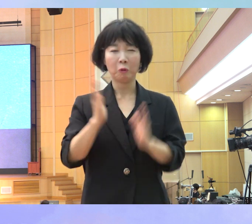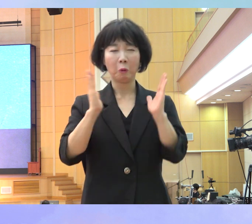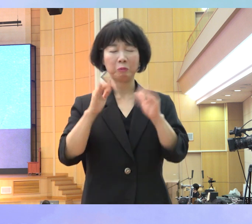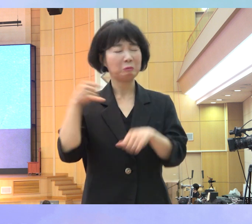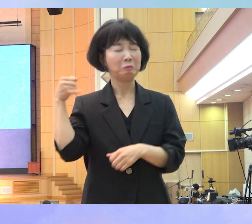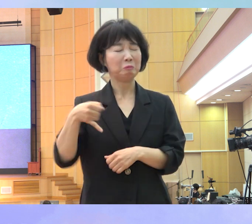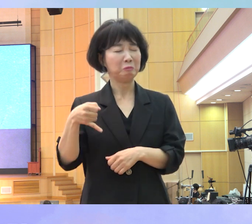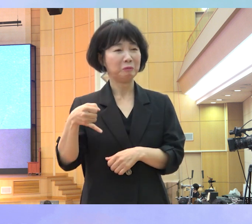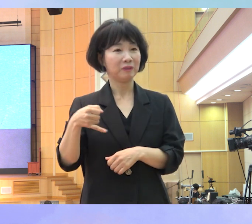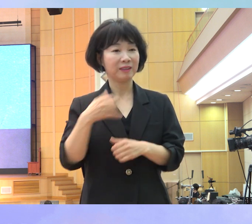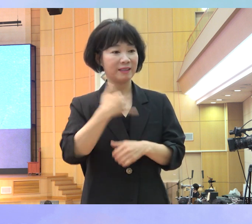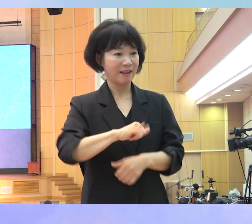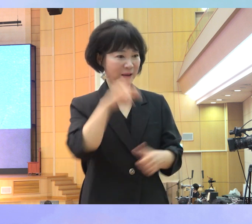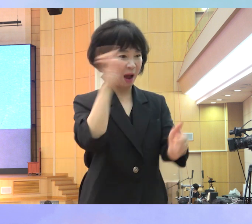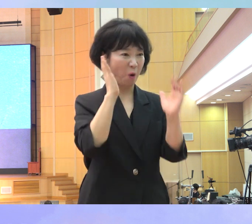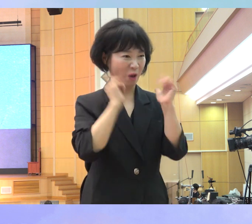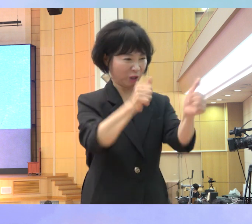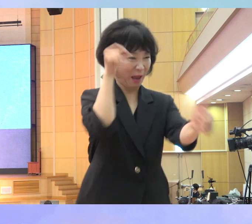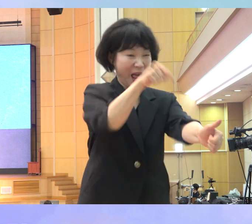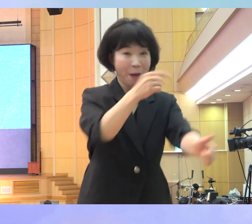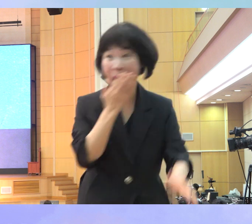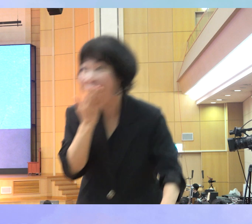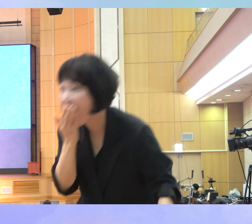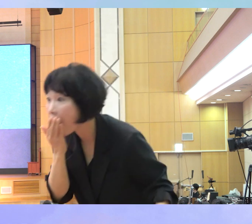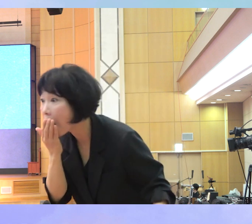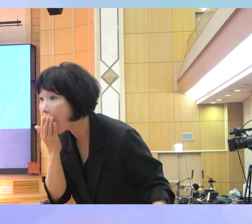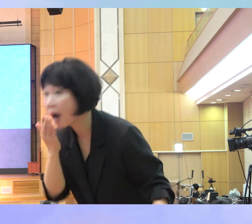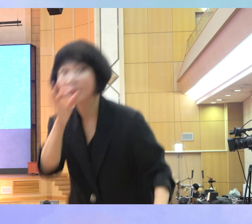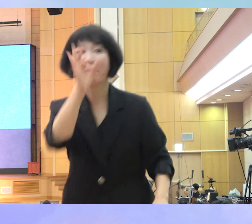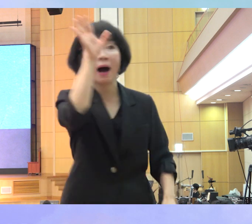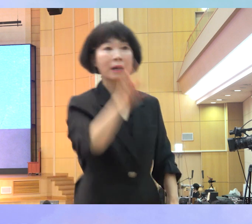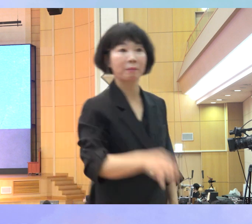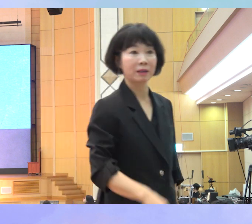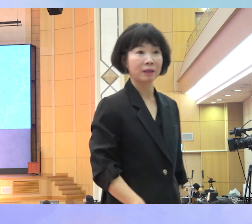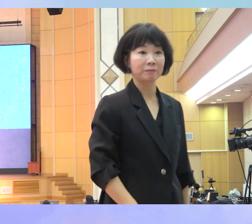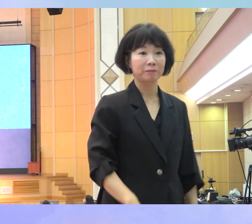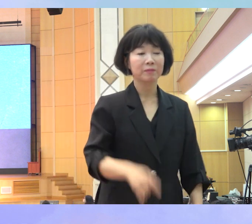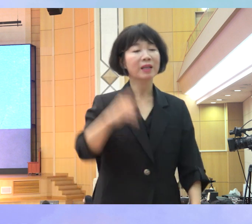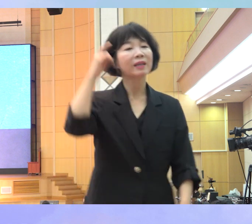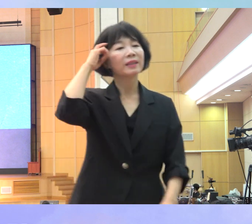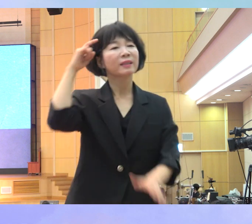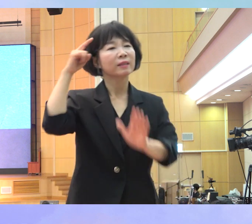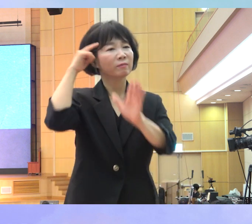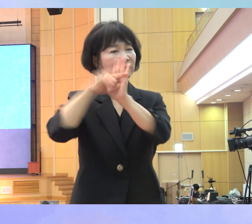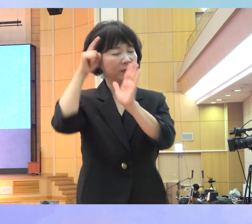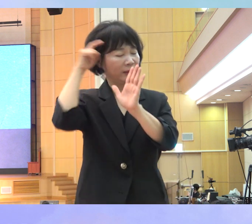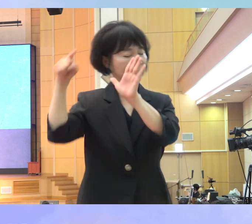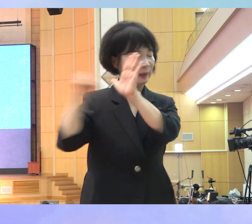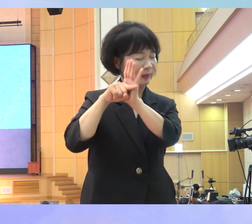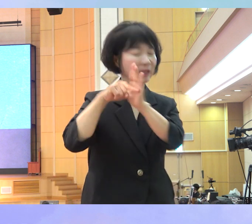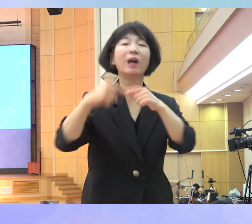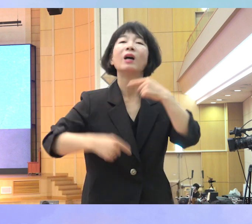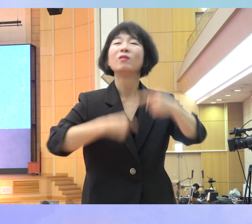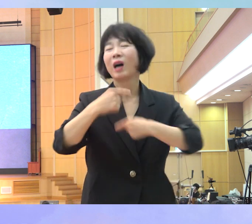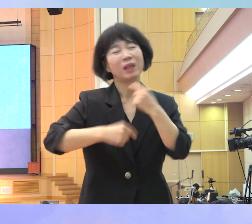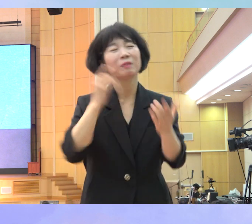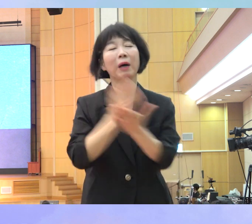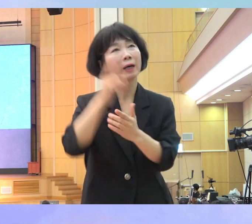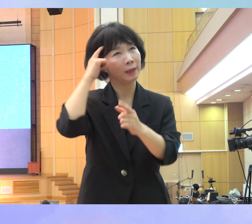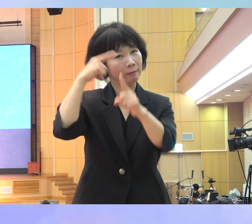그러니까 여러분, 특히 애들한테 너무 그렇게 부정적인 말 사용하면 안 돼요. 그리고 뭐만 한다